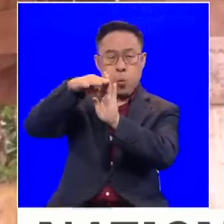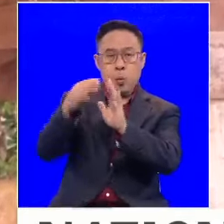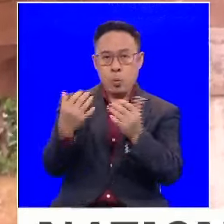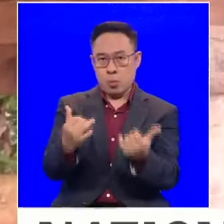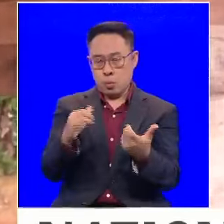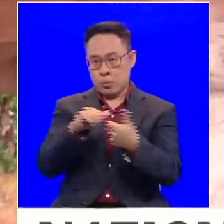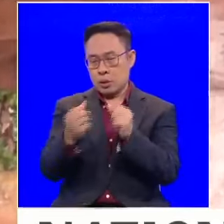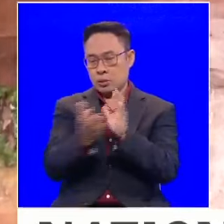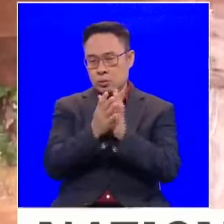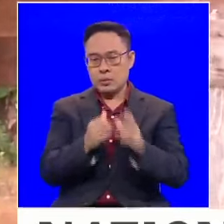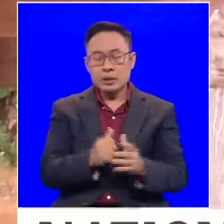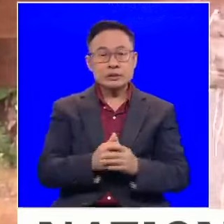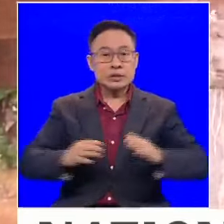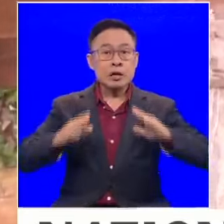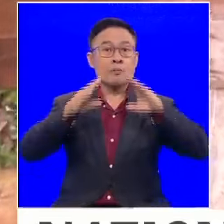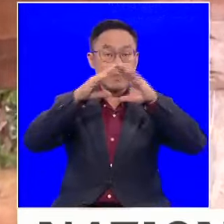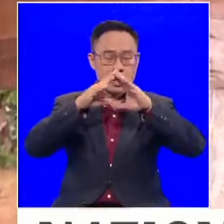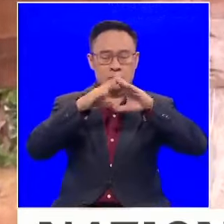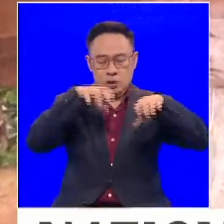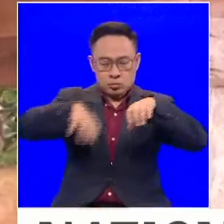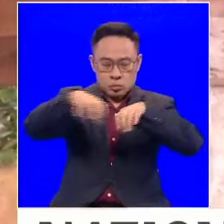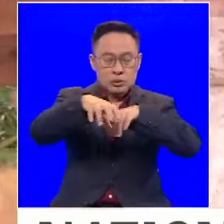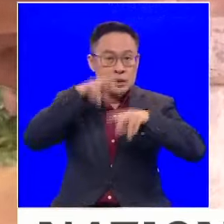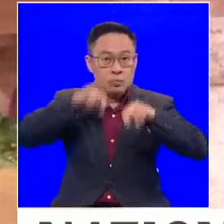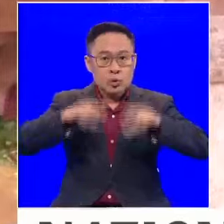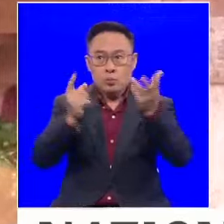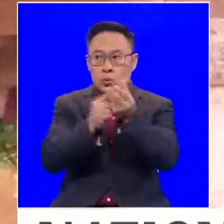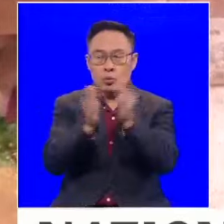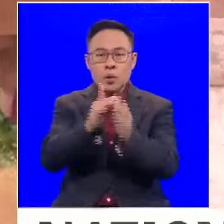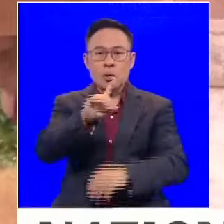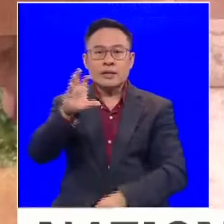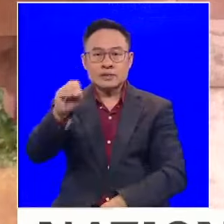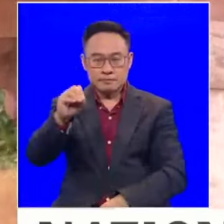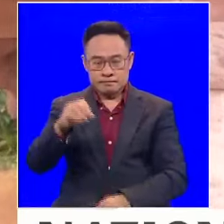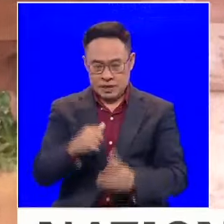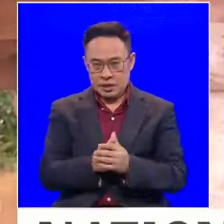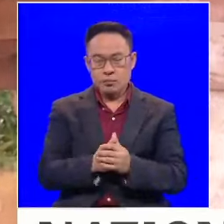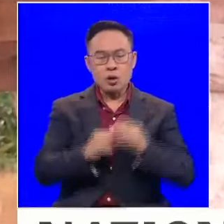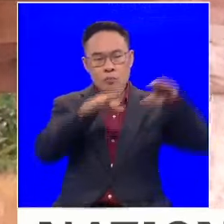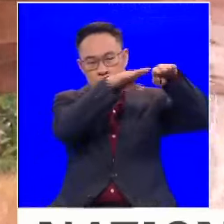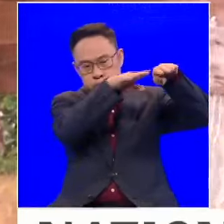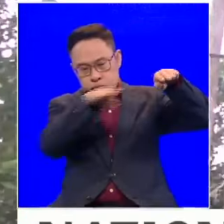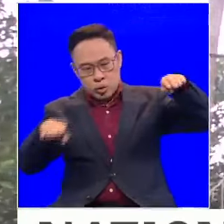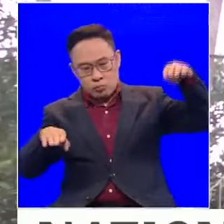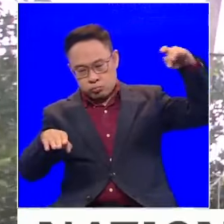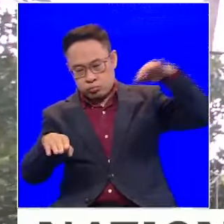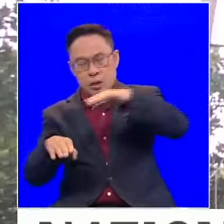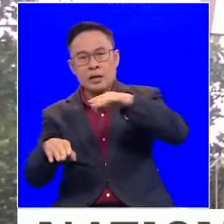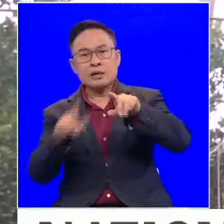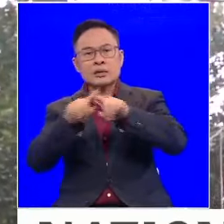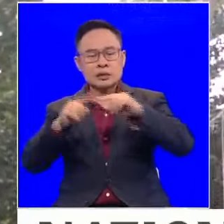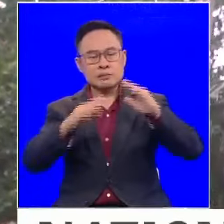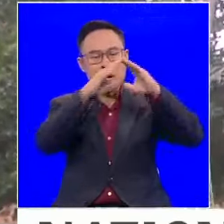ด150หลังคาเรือนส่วนมากก็จะเป็นพื้นที่ด้านล่างจุดที่เราอยู่ตรงนี้นะคะแล้วก็จะมีพื้นที่บนดอยอีกกว่า70หลังคาเรือนด้วยต